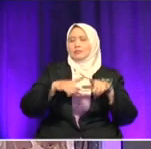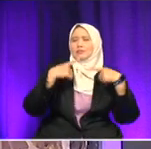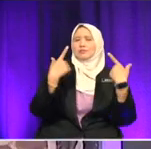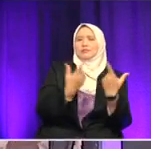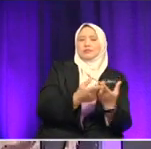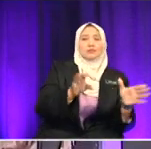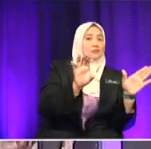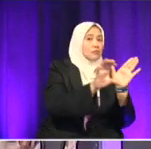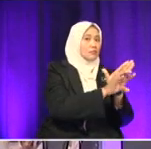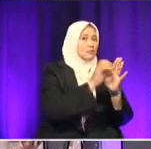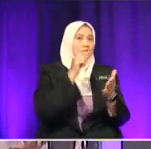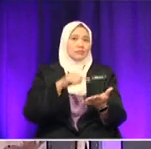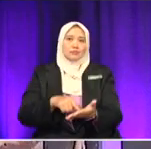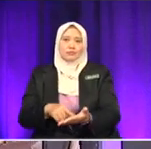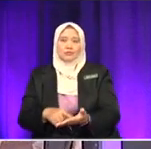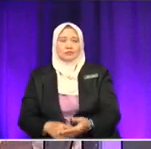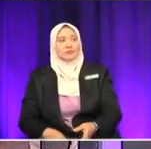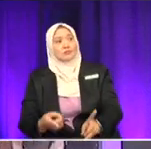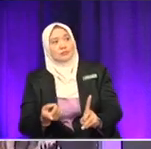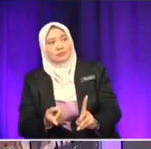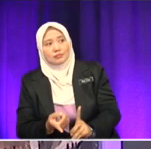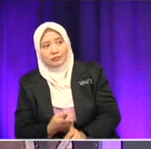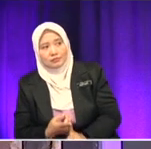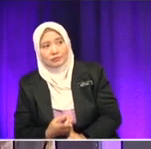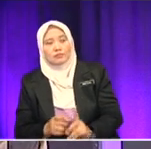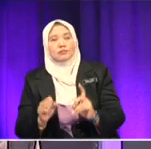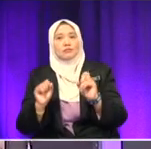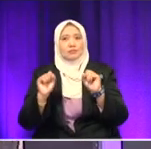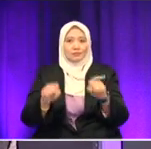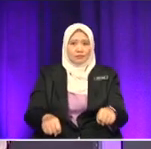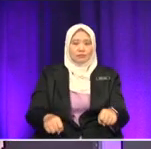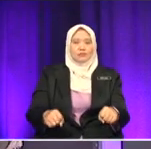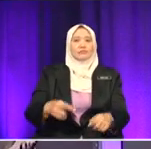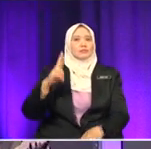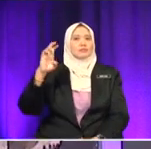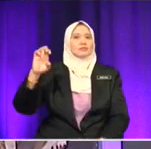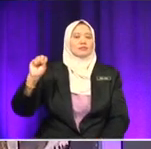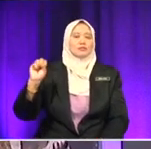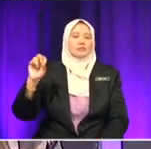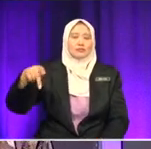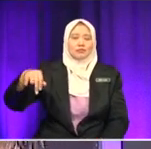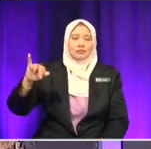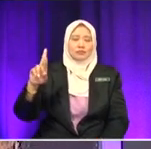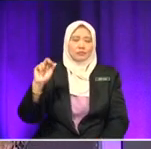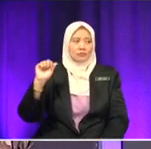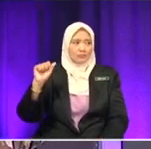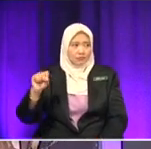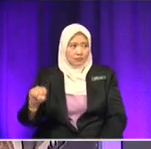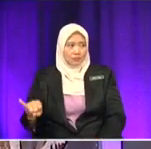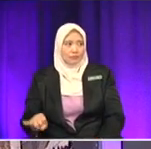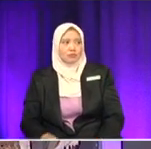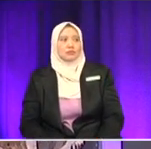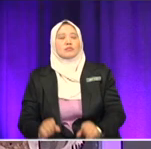tersebut. Okey, jawapan A adalah multisel. B adalah boleh berrespirasi. C boleh melakukan fotosintesis. Dan D,